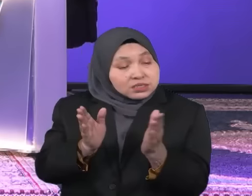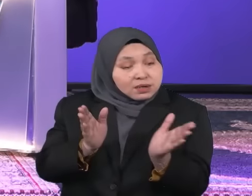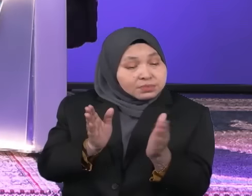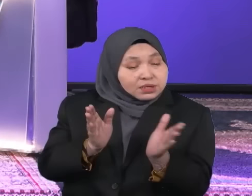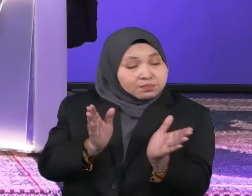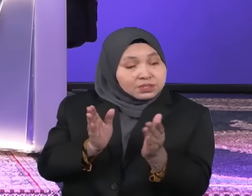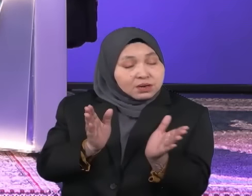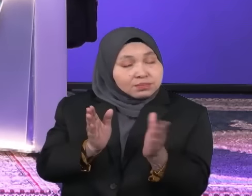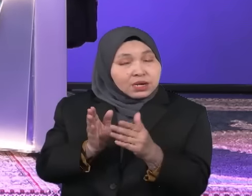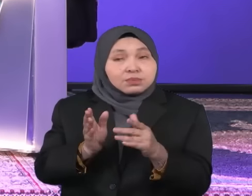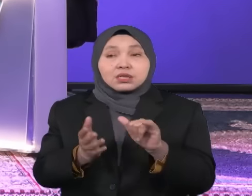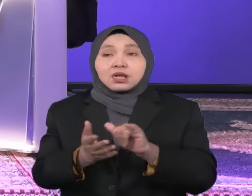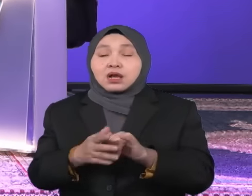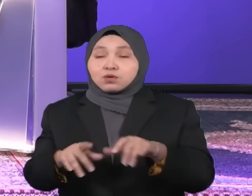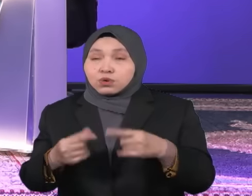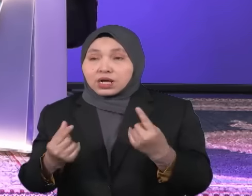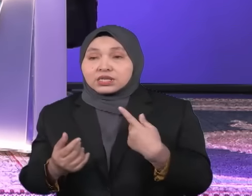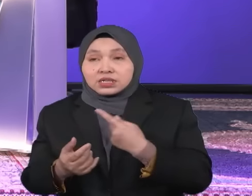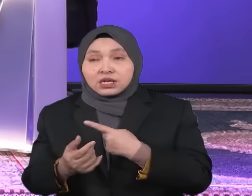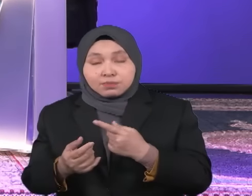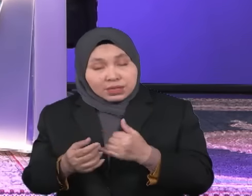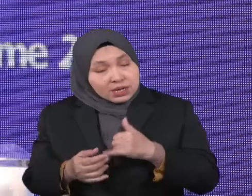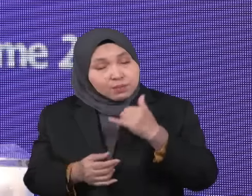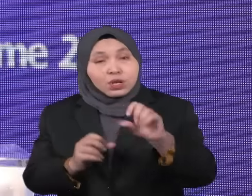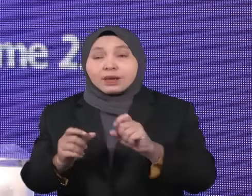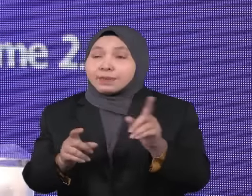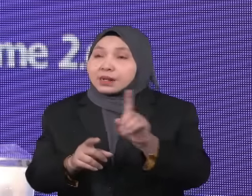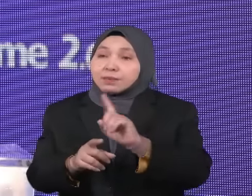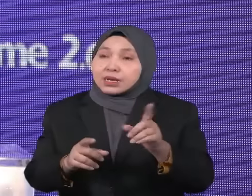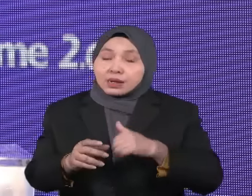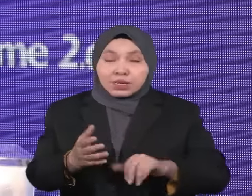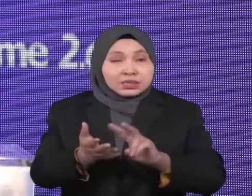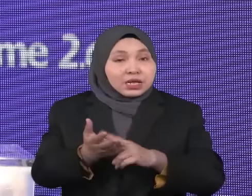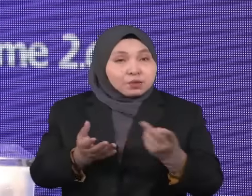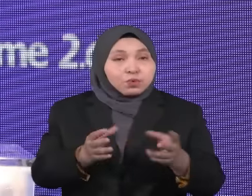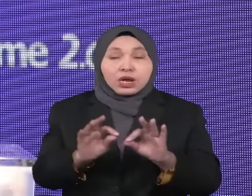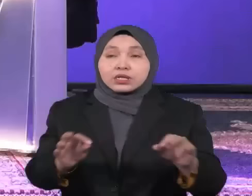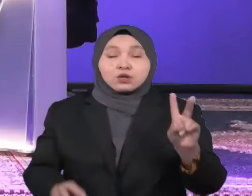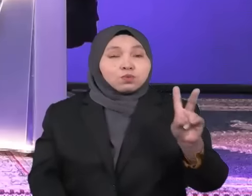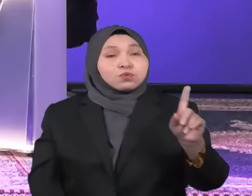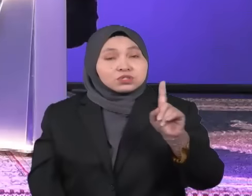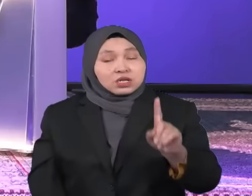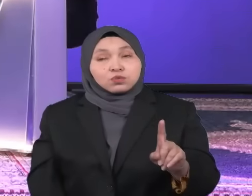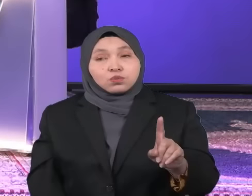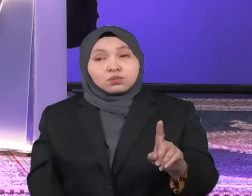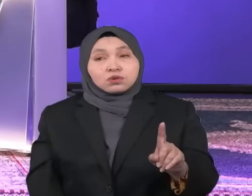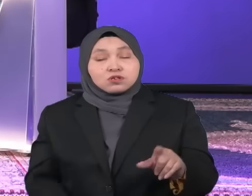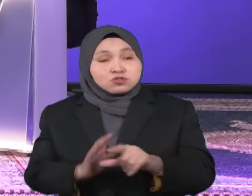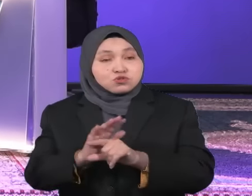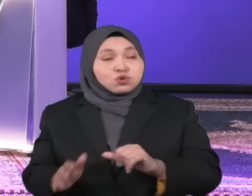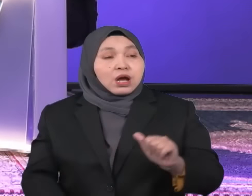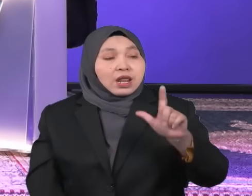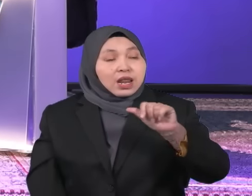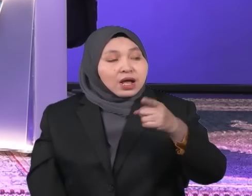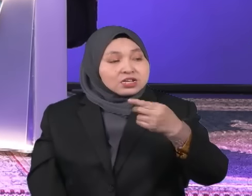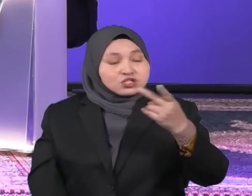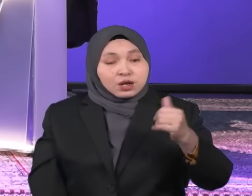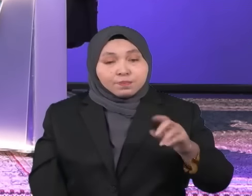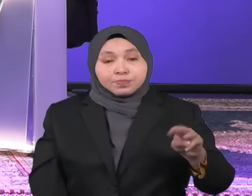Menjengah. Inilah Al-Quran, Safaz. Ya. Kita boleh ke mana-mana saja. Betul. Kita nak tadabur. Ayat yang ke-21, Safaz, surah Al-Ahzab. Betul.